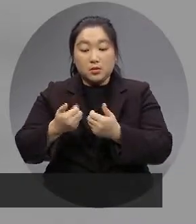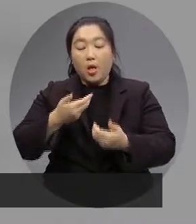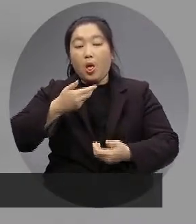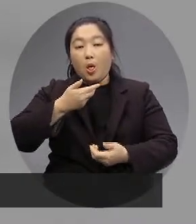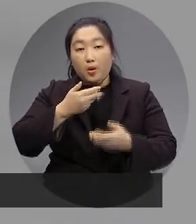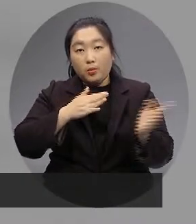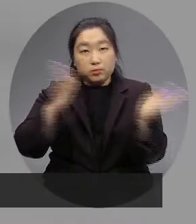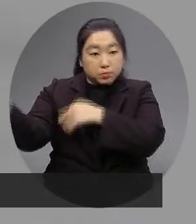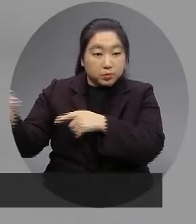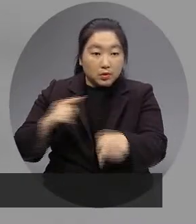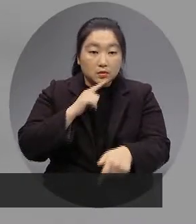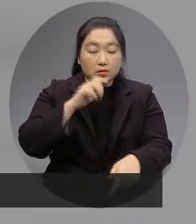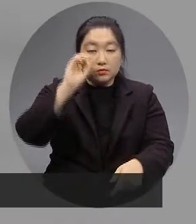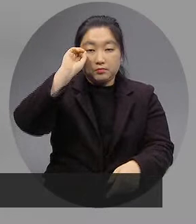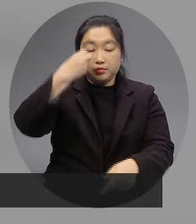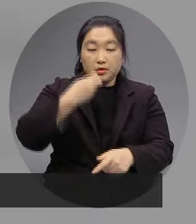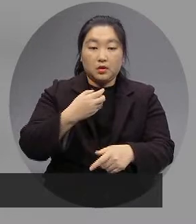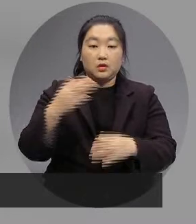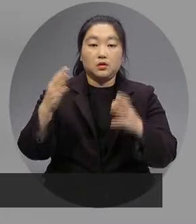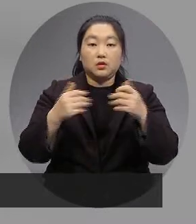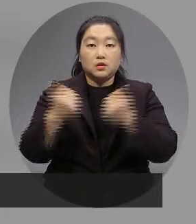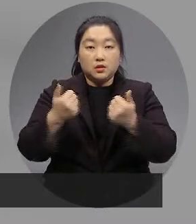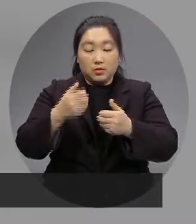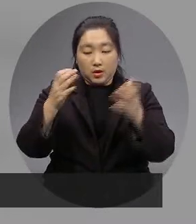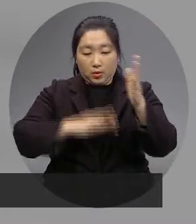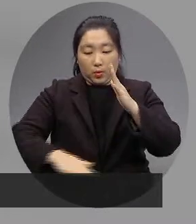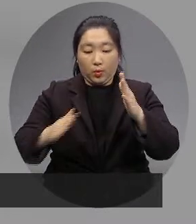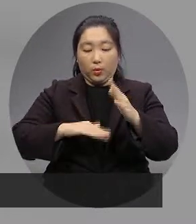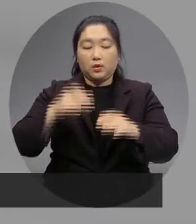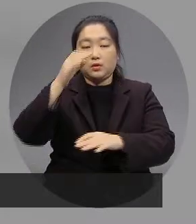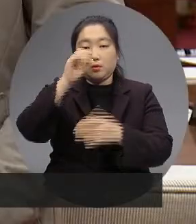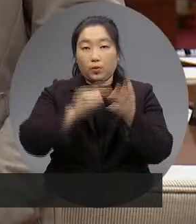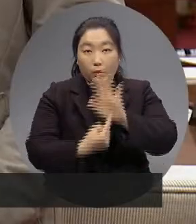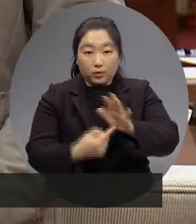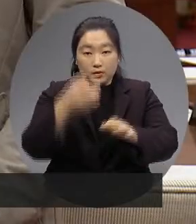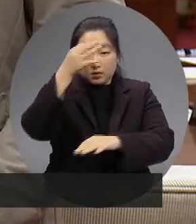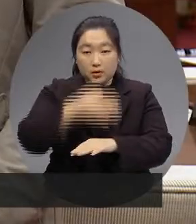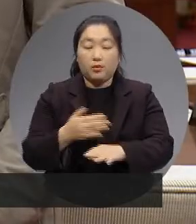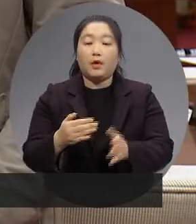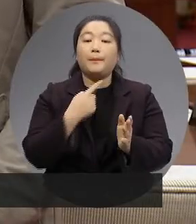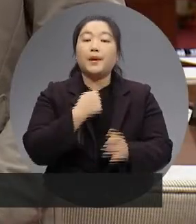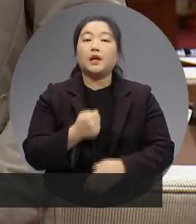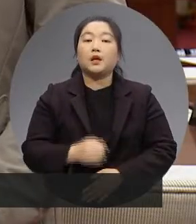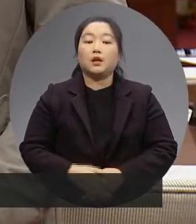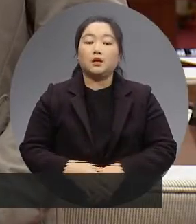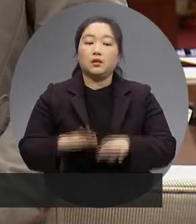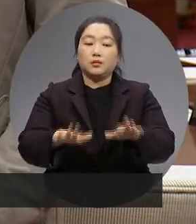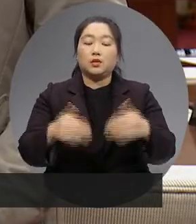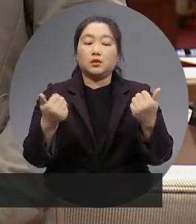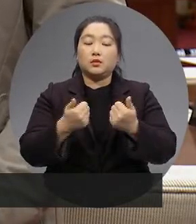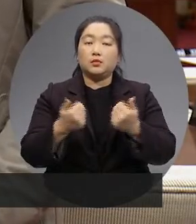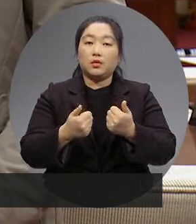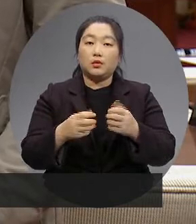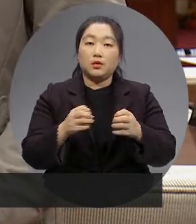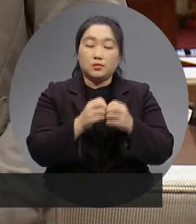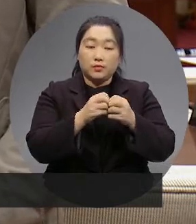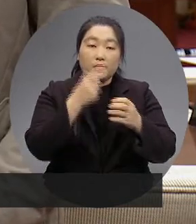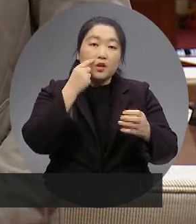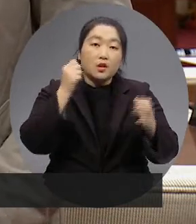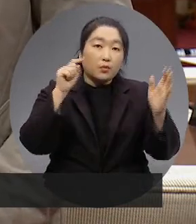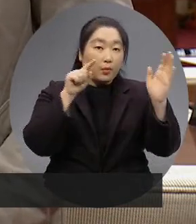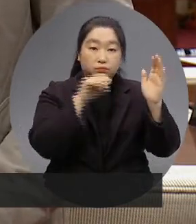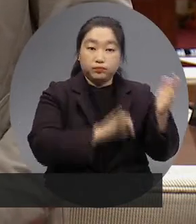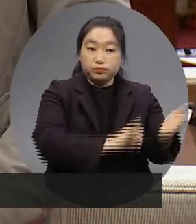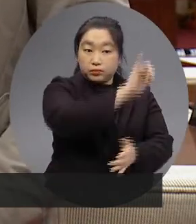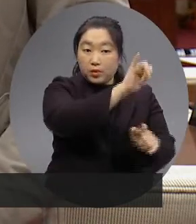뒤 의회에 공개 사과를 하기도 했습니다. 하지만 김 지사가 이번 도의회 임시회 기간과 겹쳐 일본 방문 일정을